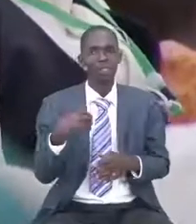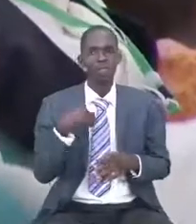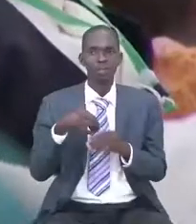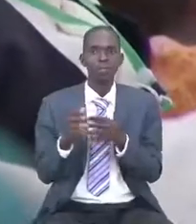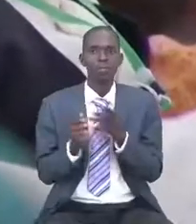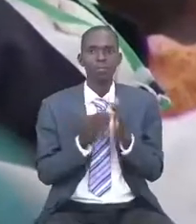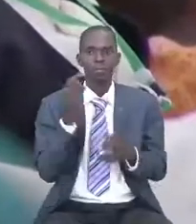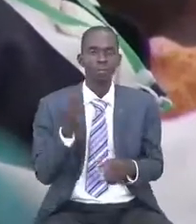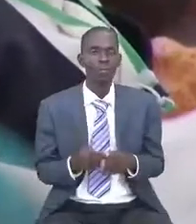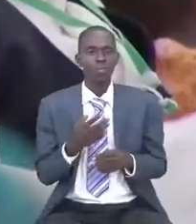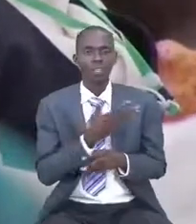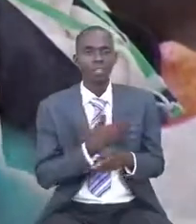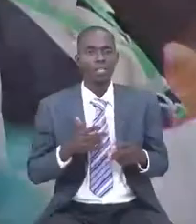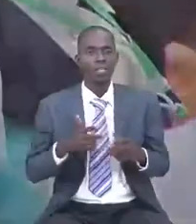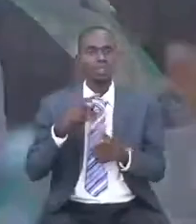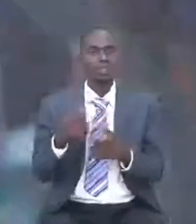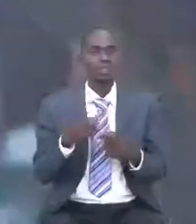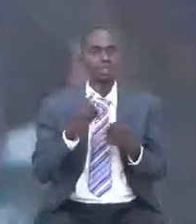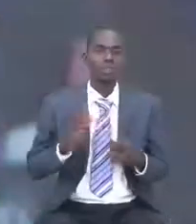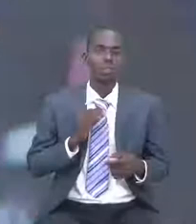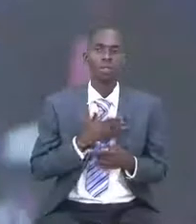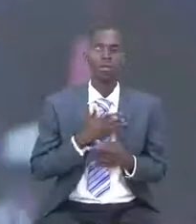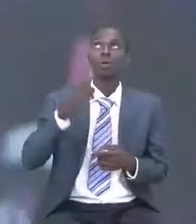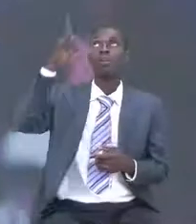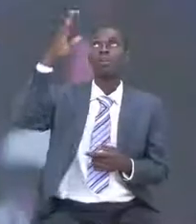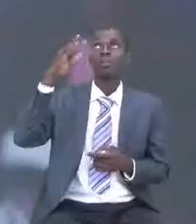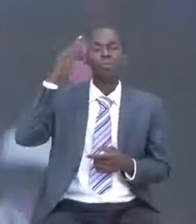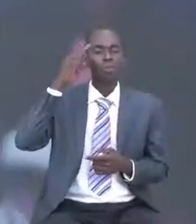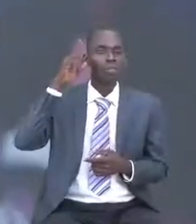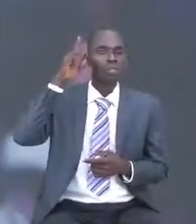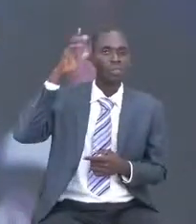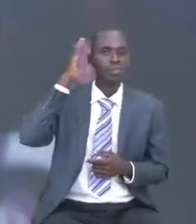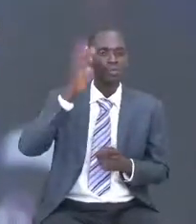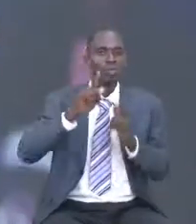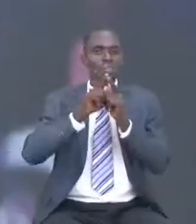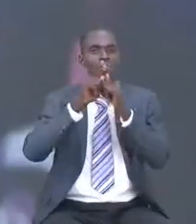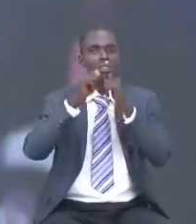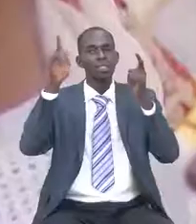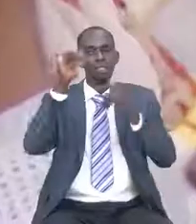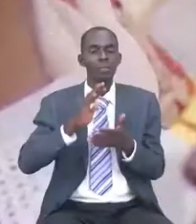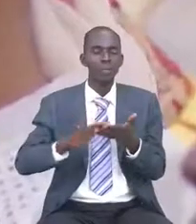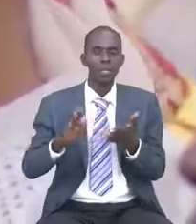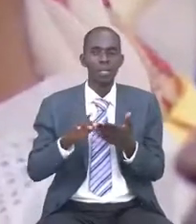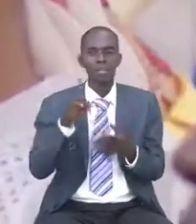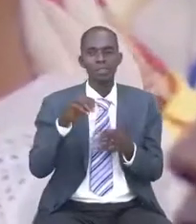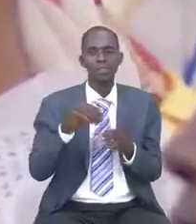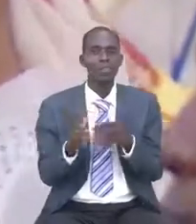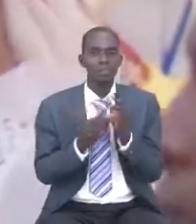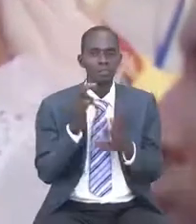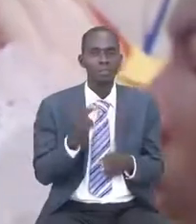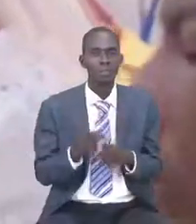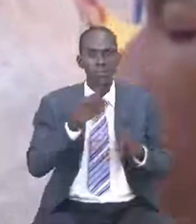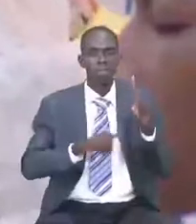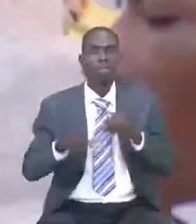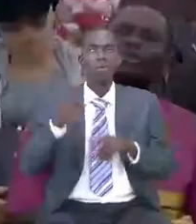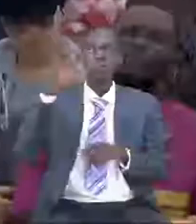La miséricorde t'attend. Et à notre Dieu qui ne se lasse point de pardonner. Il